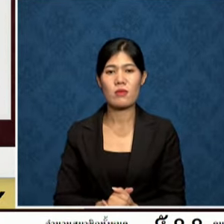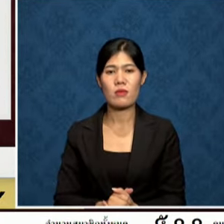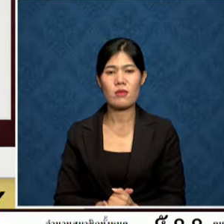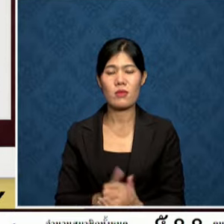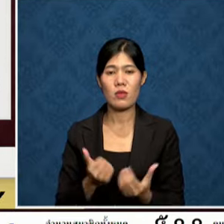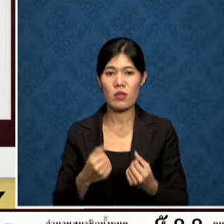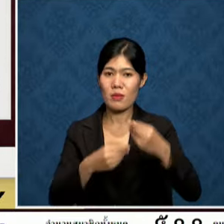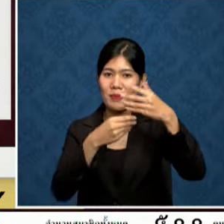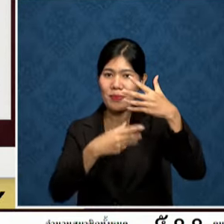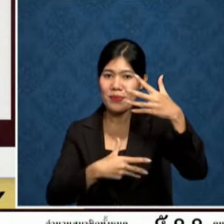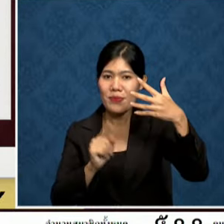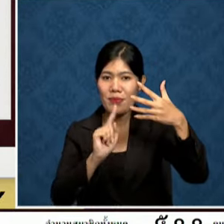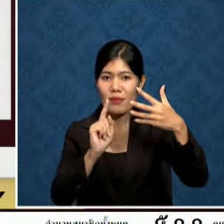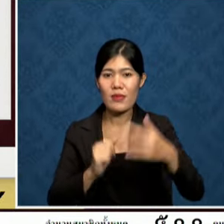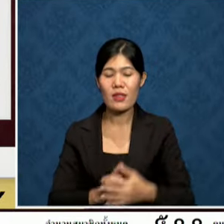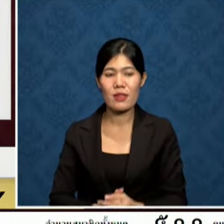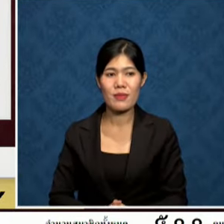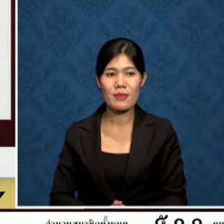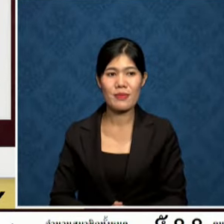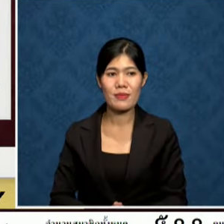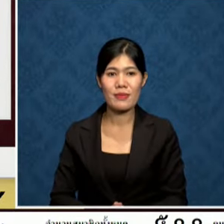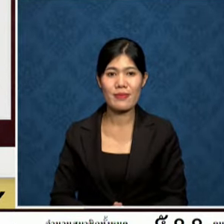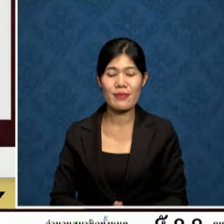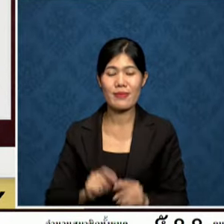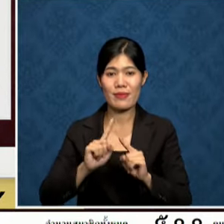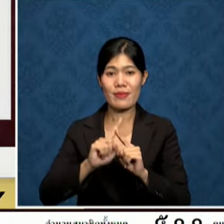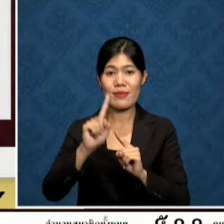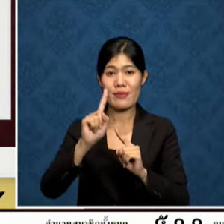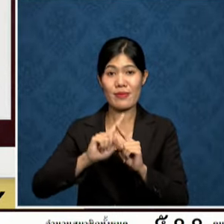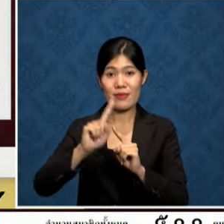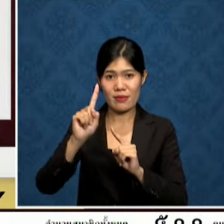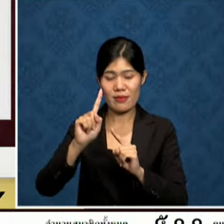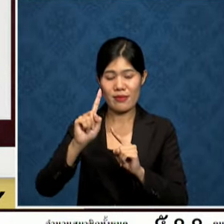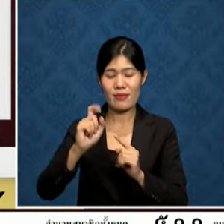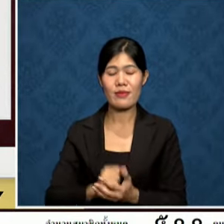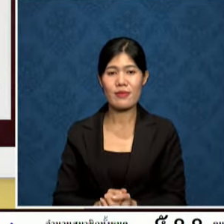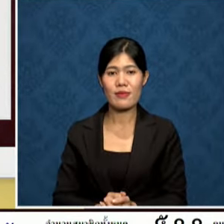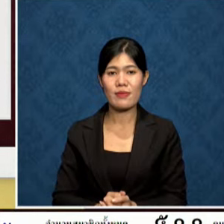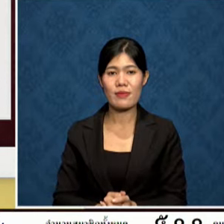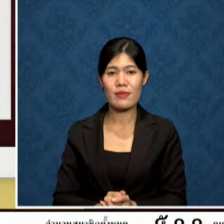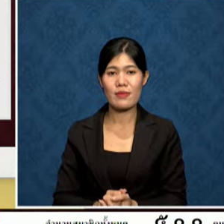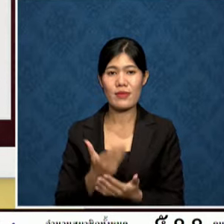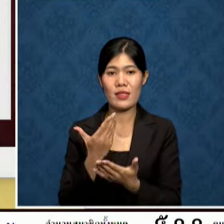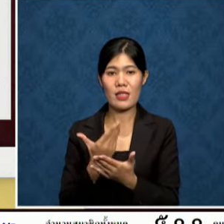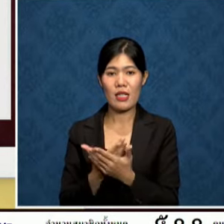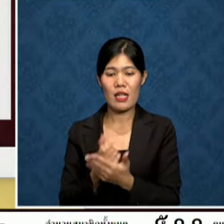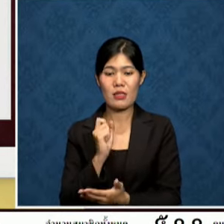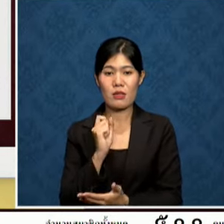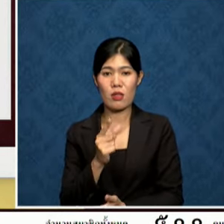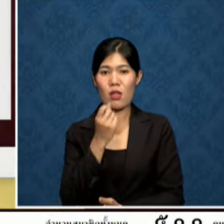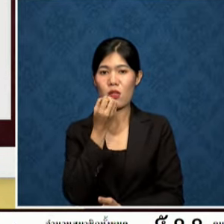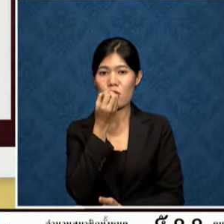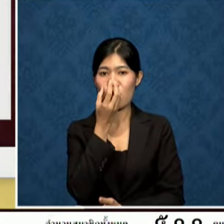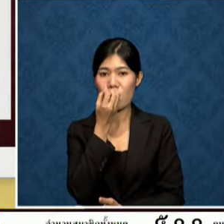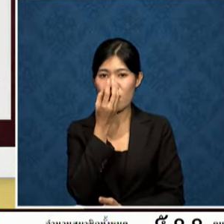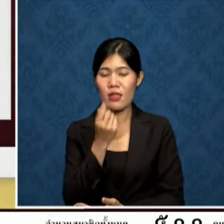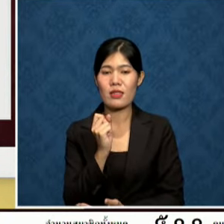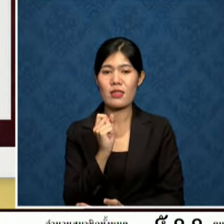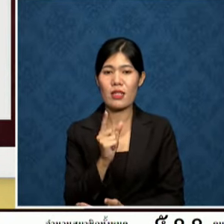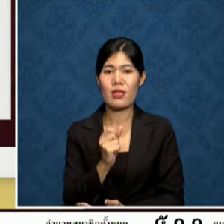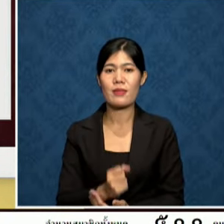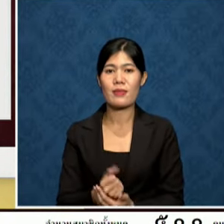บ้างเดี๋ยวเราตามมาดูกันค่ะตัวแรกเลยค่ะเยอะสุดหนักสุดนะคะก็คืองบชำระดอกเบี้ยค่ะทางสสำนักงาน